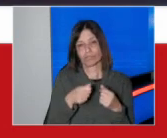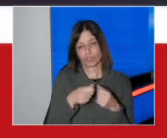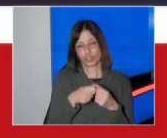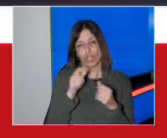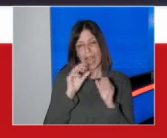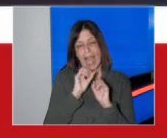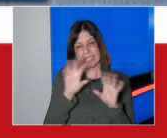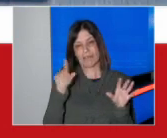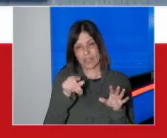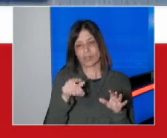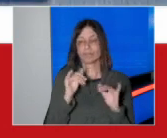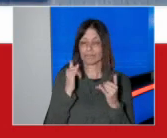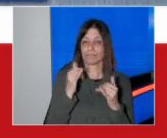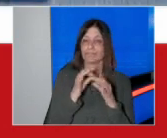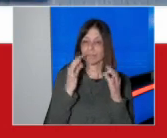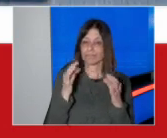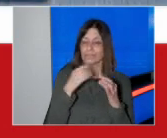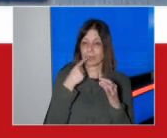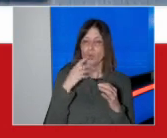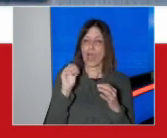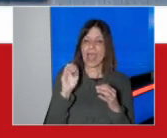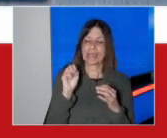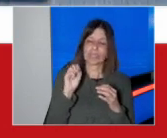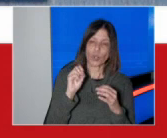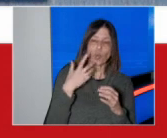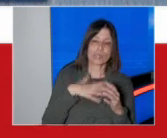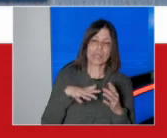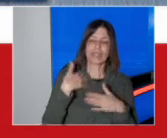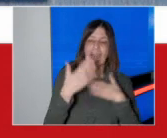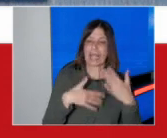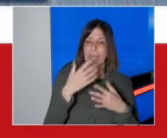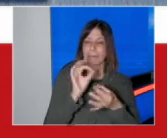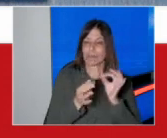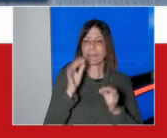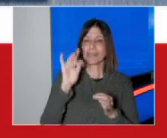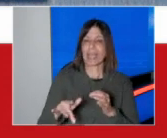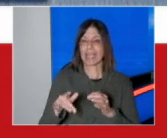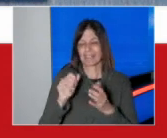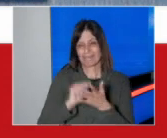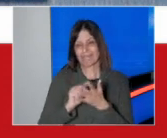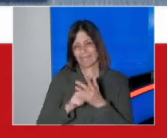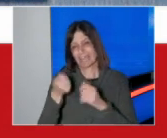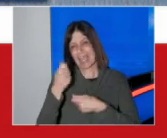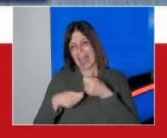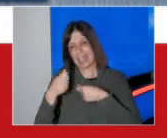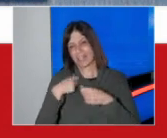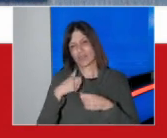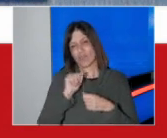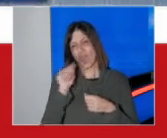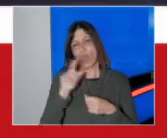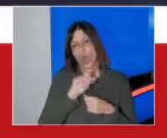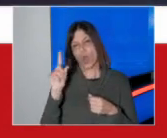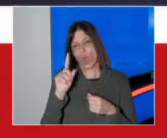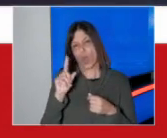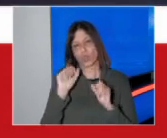כן, בהתחלה דיווחנו באמת על כך ש-NSO רוצה לנקוט בהליכים משפטיים נגד כלכליסט, אנחנו לא בעד תביעות נגד עיתונים, אבל